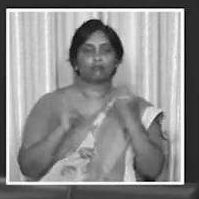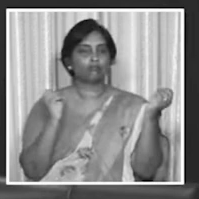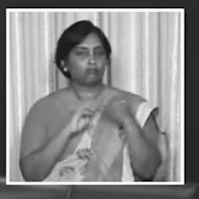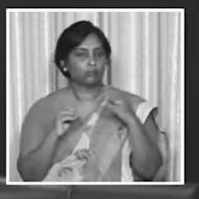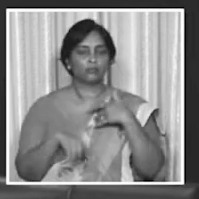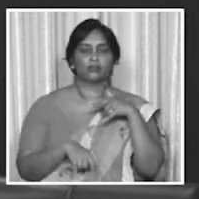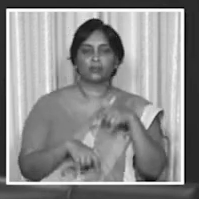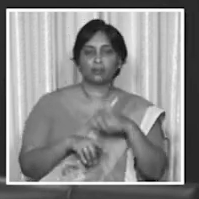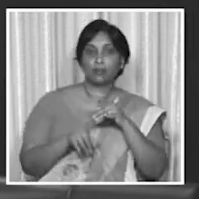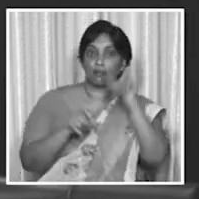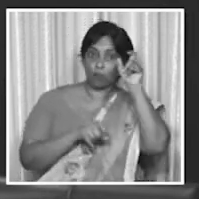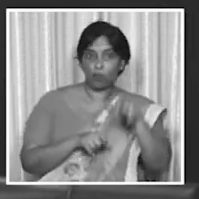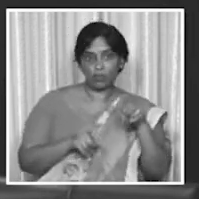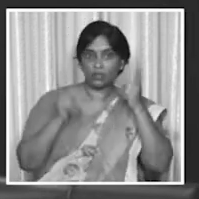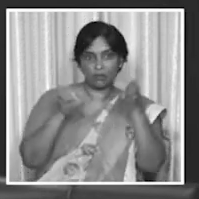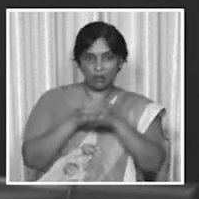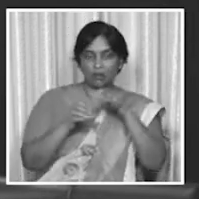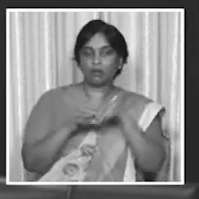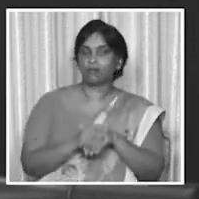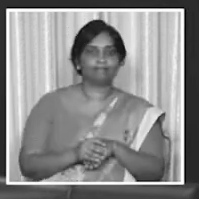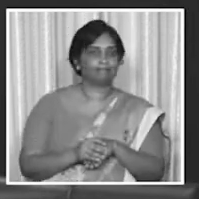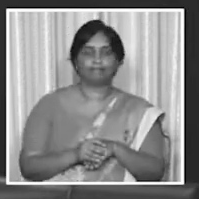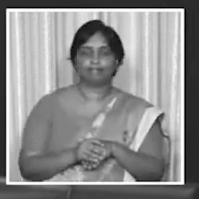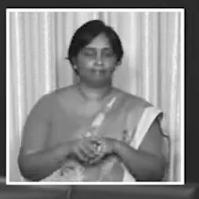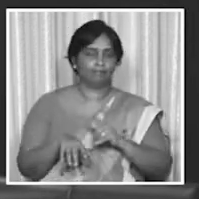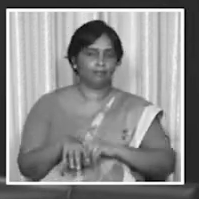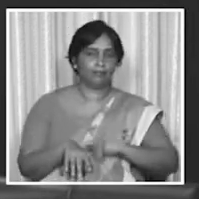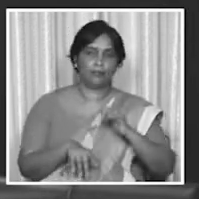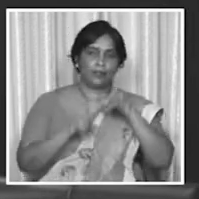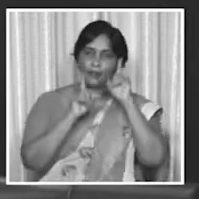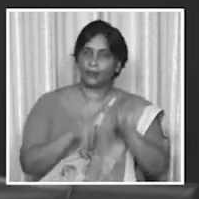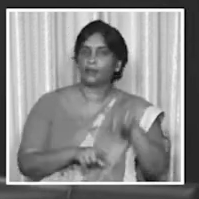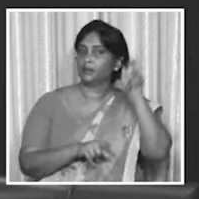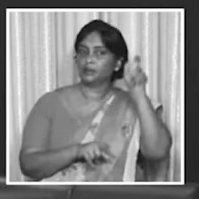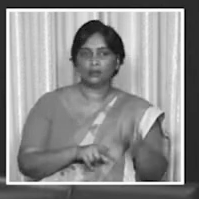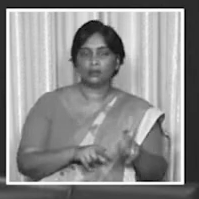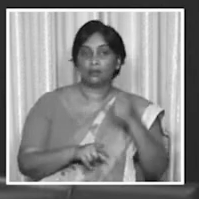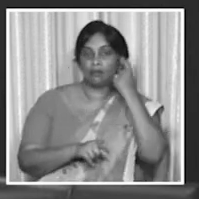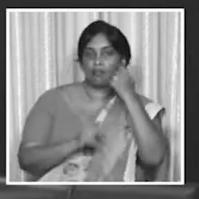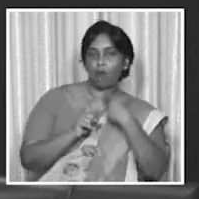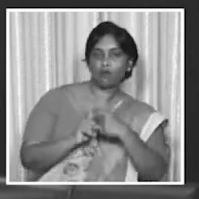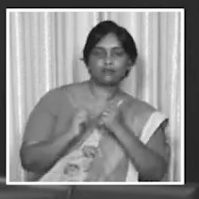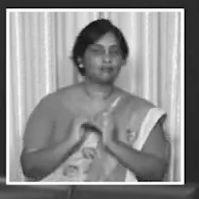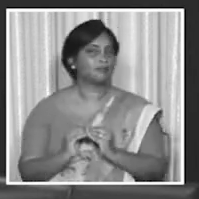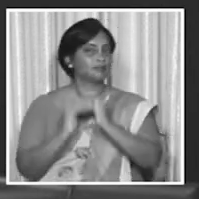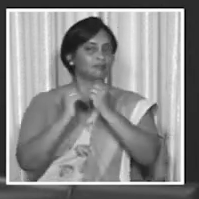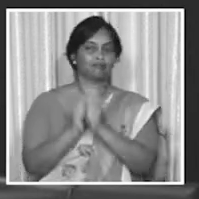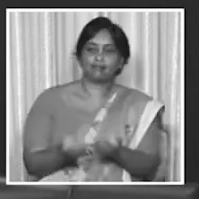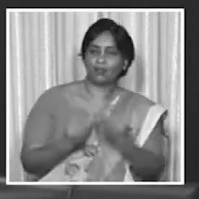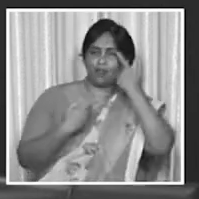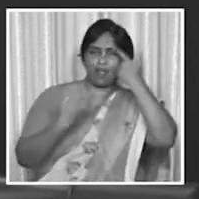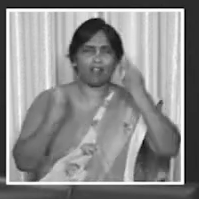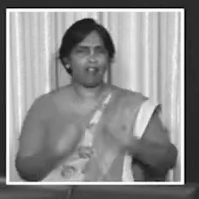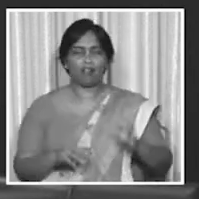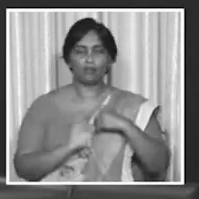නැත්නම් ඊවලට කවුරු හරි ඉන්නවද ක්‍රීඩා කණ්ඩායම ඇතුලේ? හැබැයි අවාසනාවකට ඒ වගේ ඔවුන්ගේ මානසිකත්වයේ වර්ධනය කරන්න, මානසිකව වැටුණු